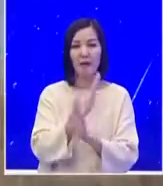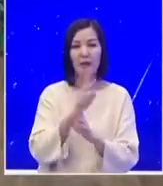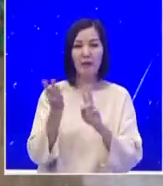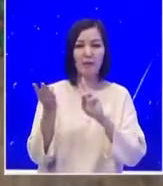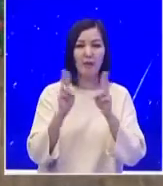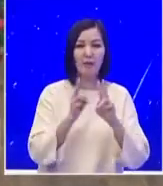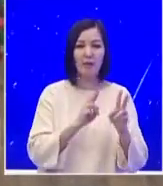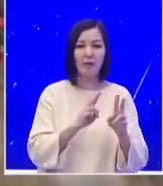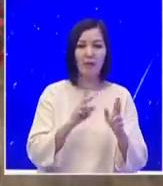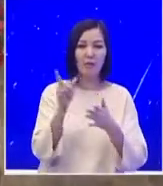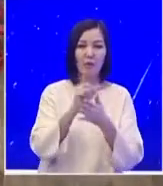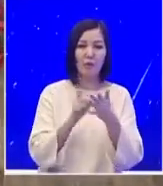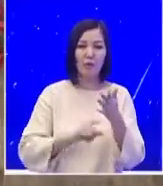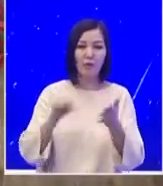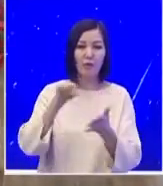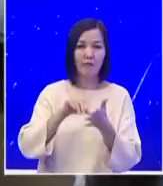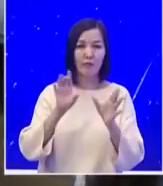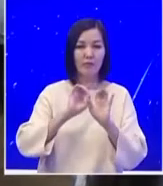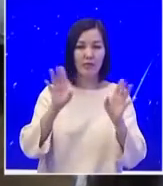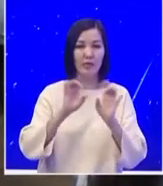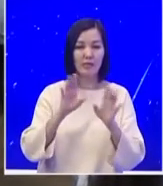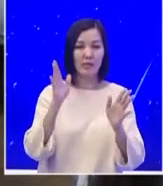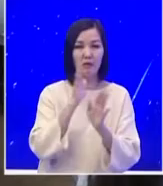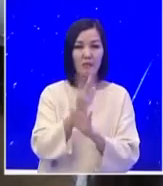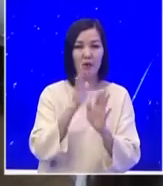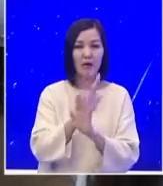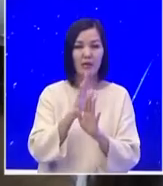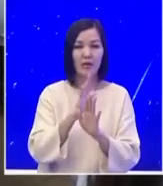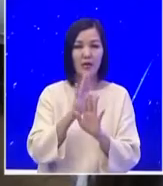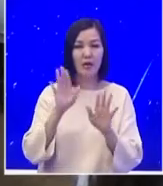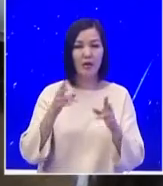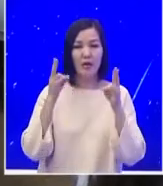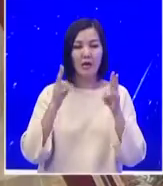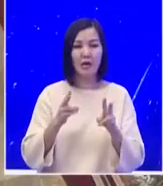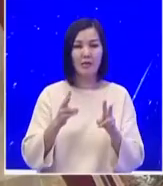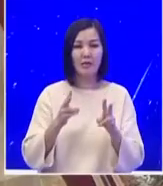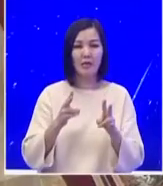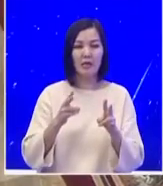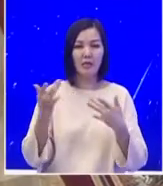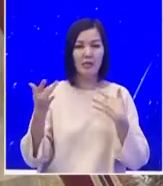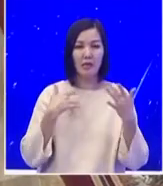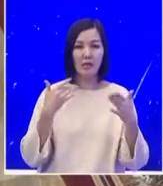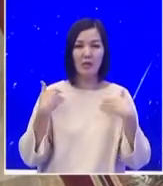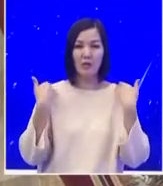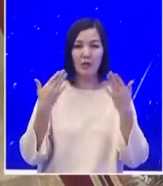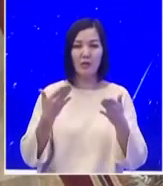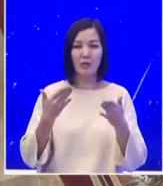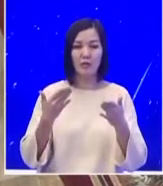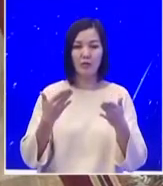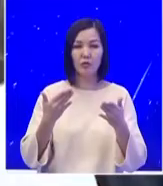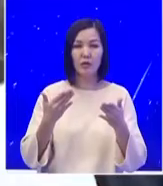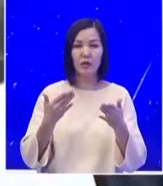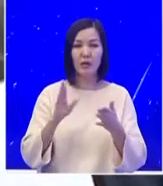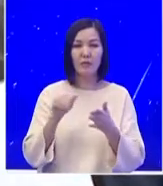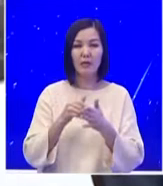билеп, өміршең өлеңдер оқыды. Сондай-ақ табиғатта болып жатқан су от апаттарын сахналық қойылым арқылы көпшілік назарына ұсынды.